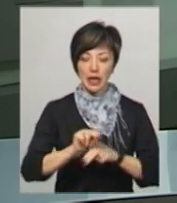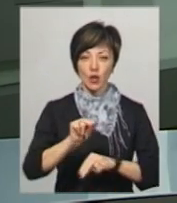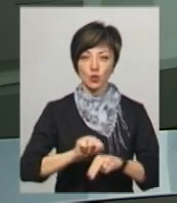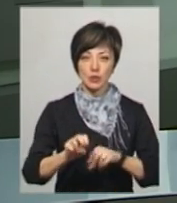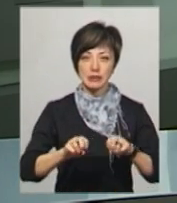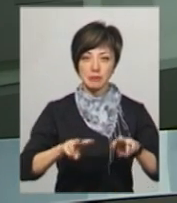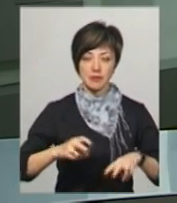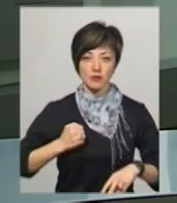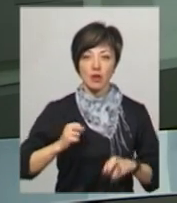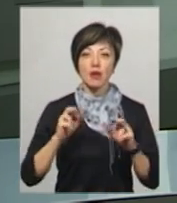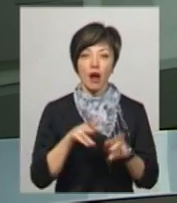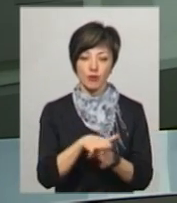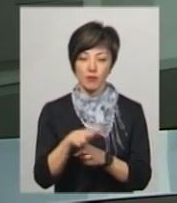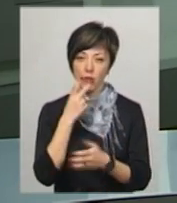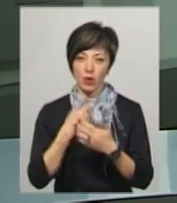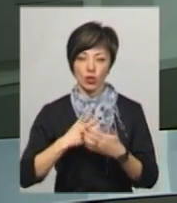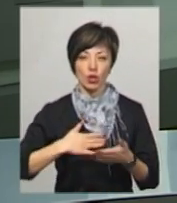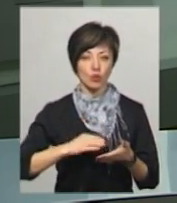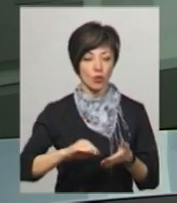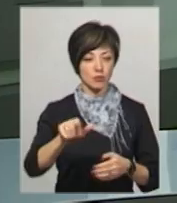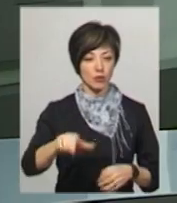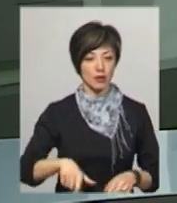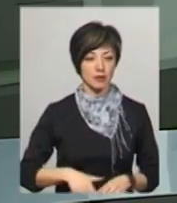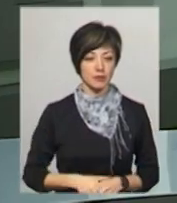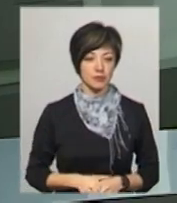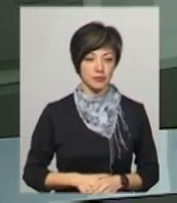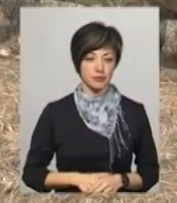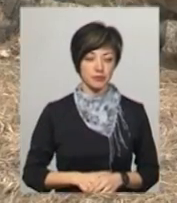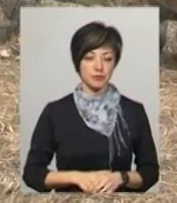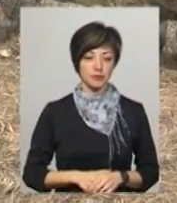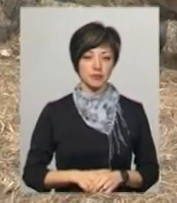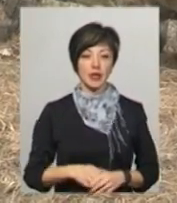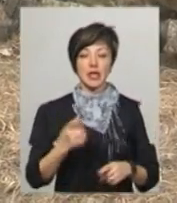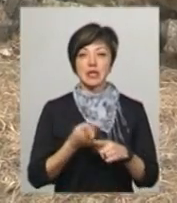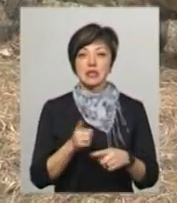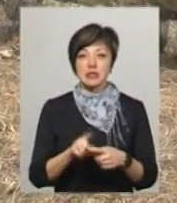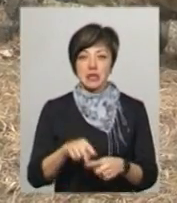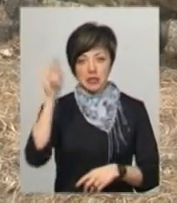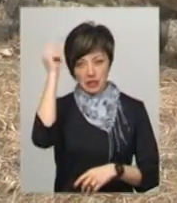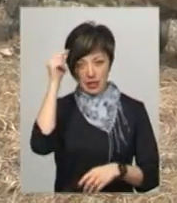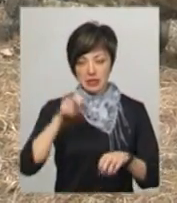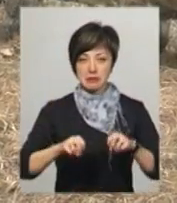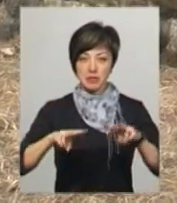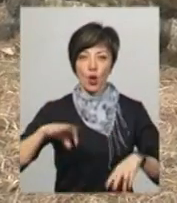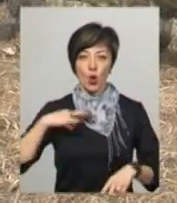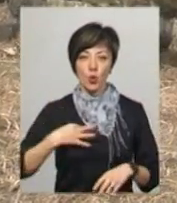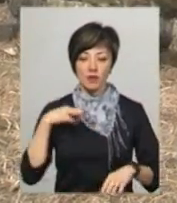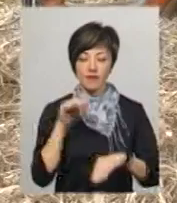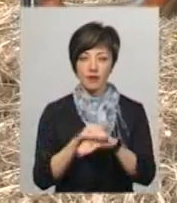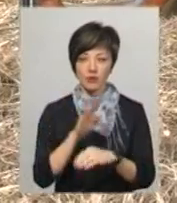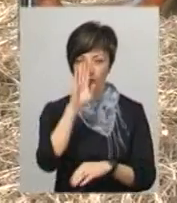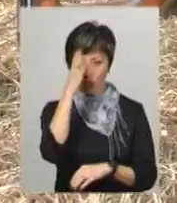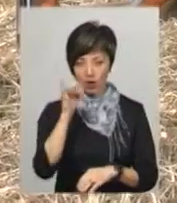тренують спеців. Як усе відбувається, бачила Тетяна Ворожцова. Це заняття зі спеціальної розвідки із виявлення противника